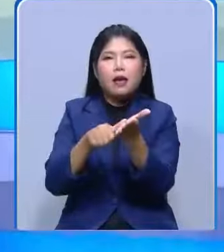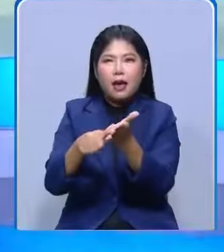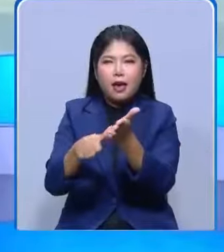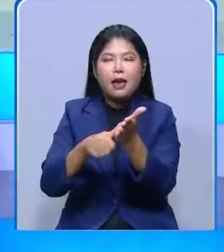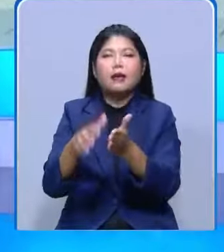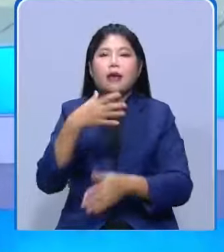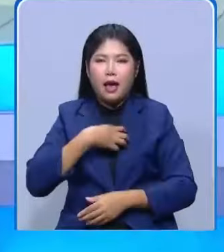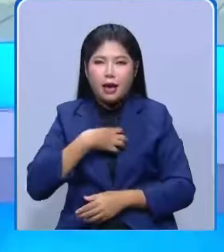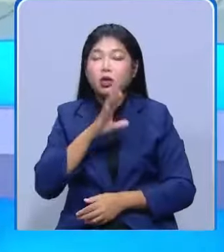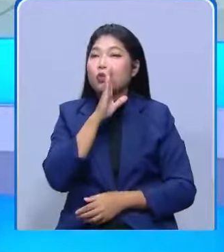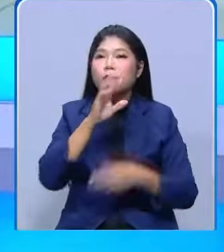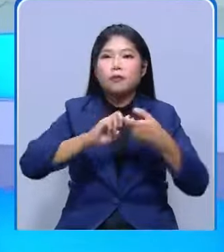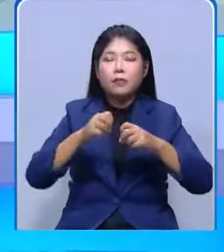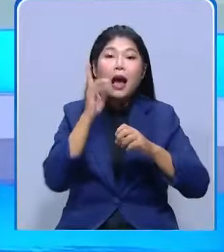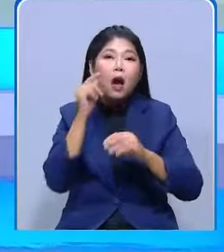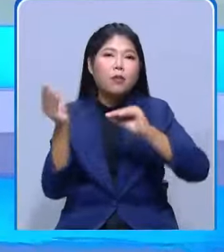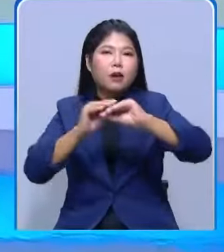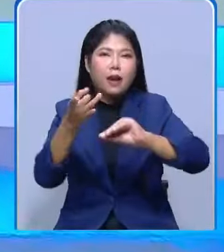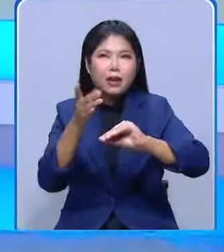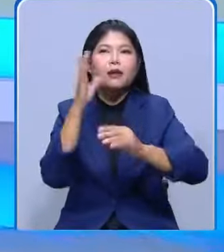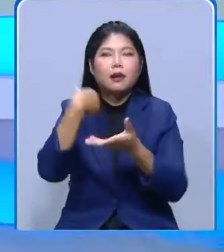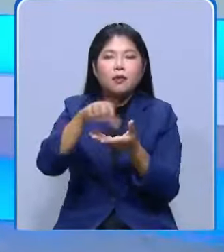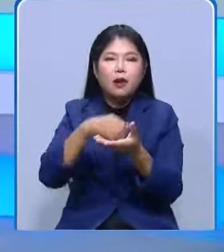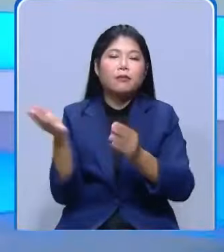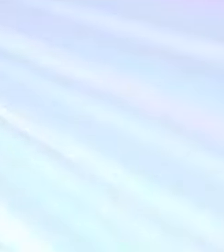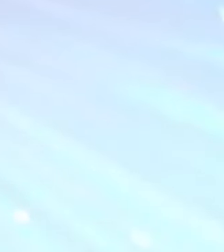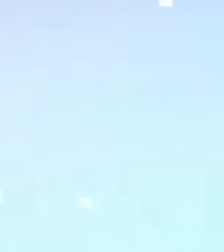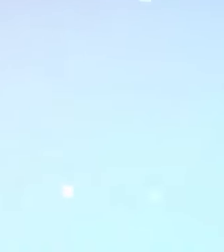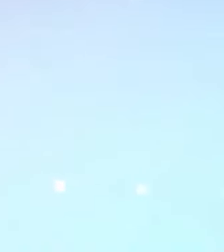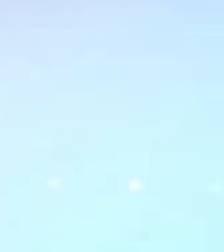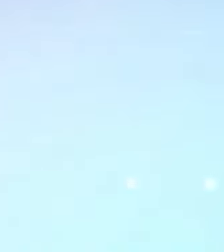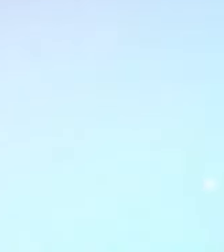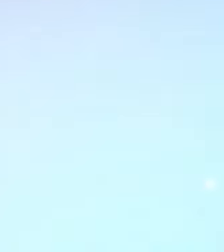านี้นะคะไว้ถ้าหากวามีความคืบน่าจะติดตามมารายงานให้ได้ทราบกันค่ะ